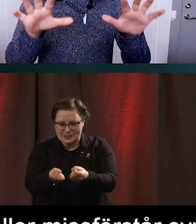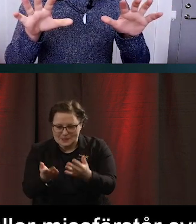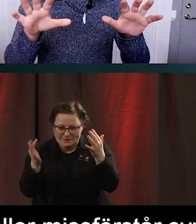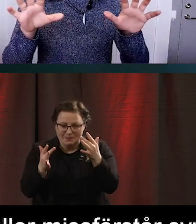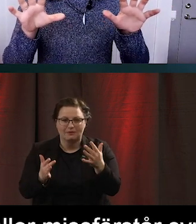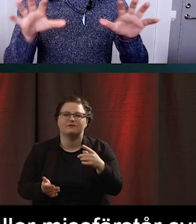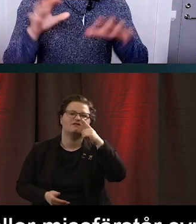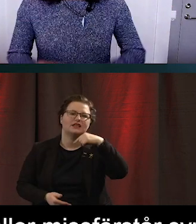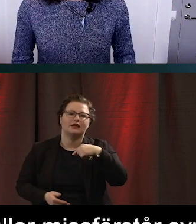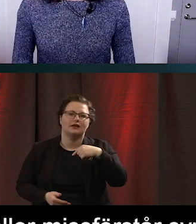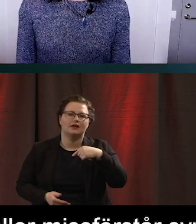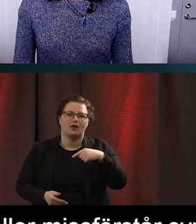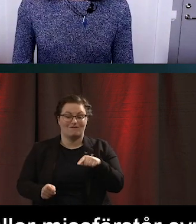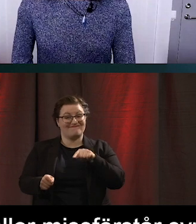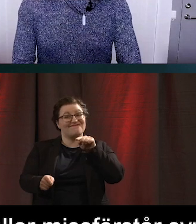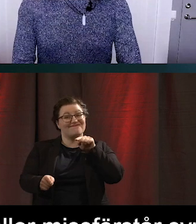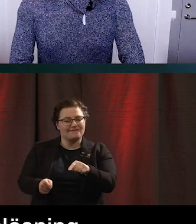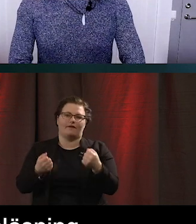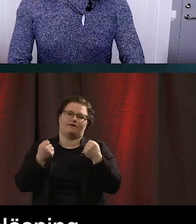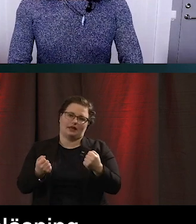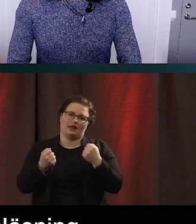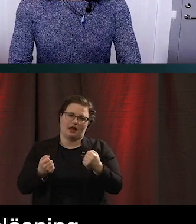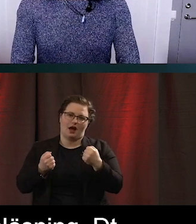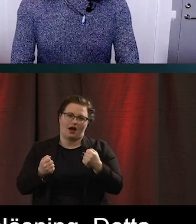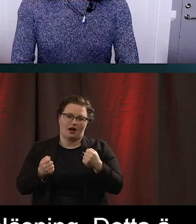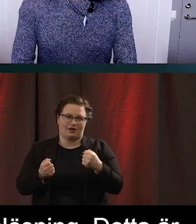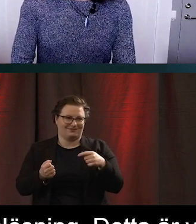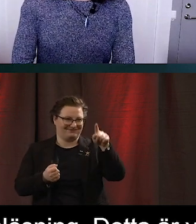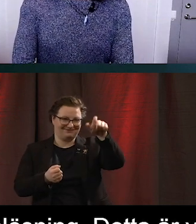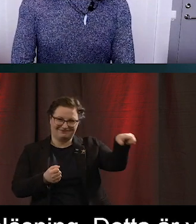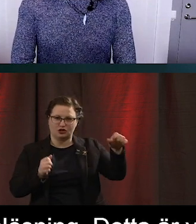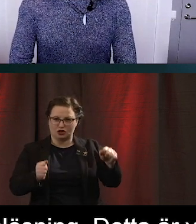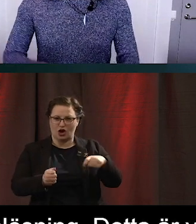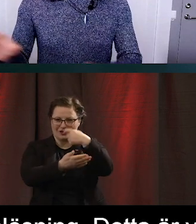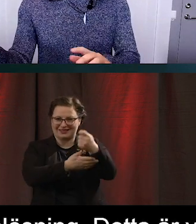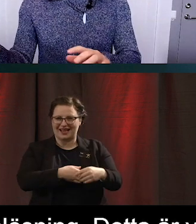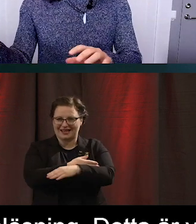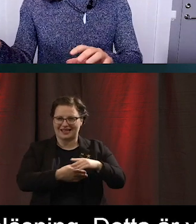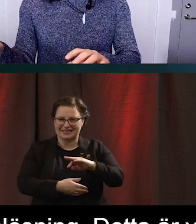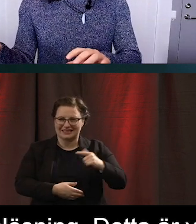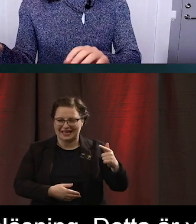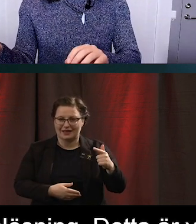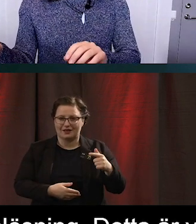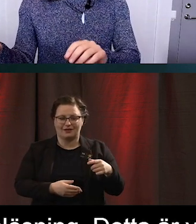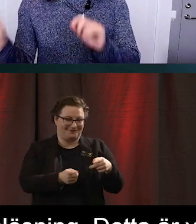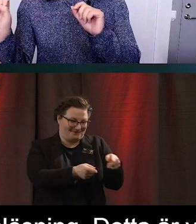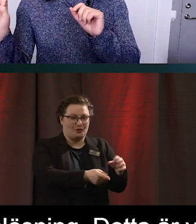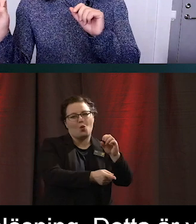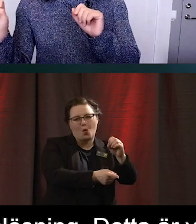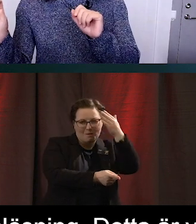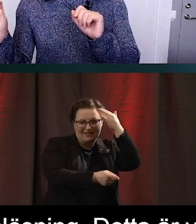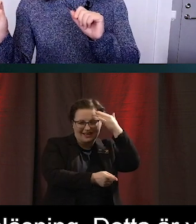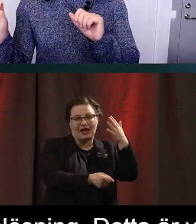de här bitarna är ju jätteviktiga för gränssnittsdesigners att ta tag i. Så det omedvetna kan man ju hjälpa med att